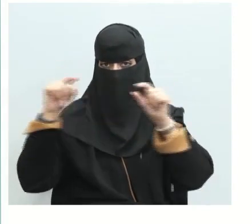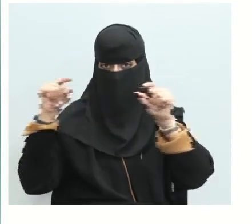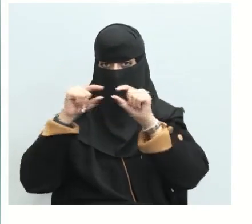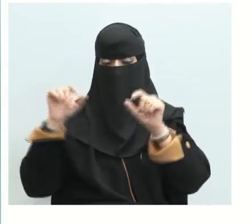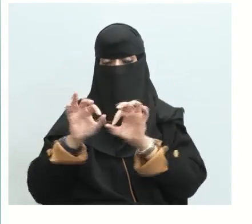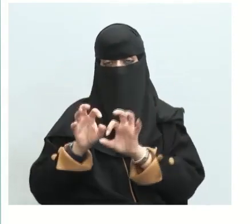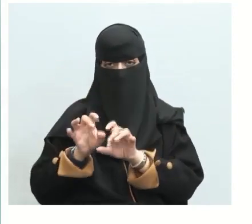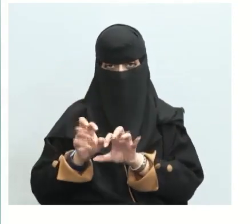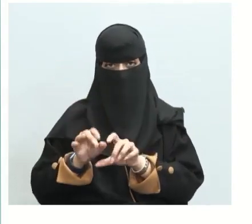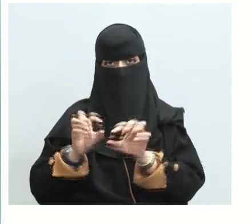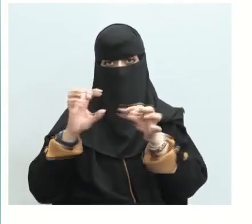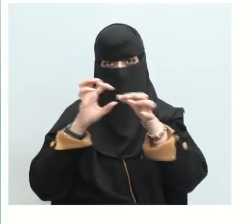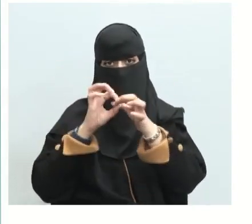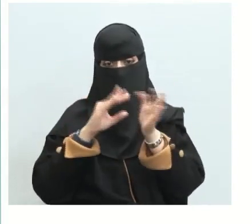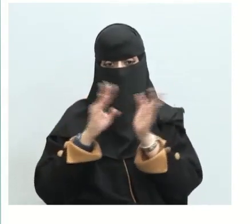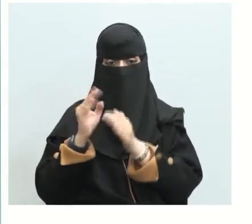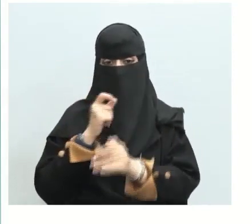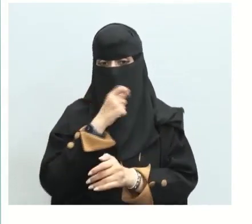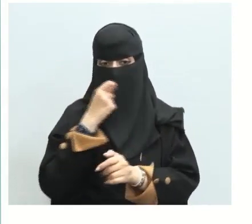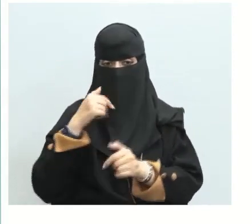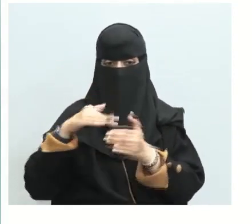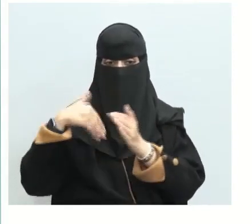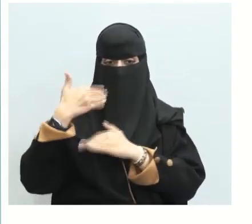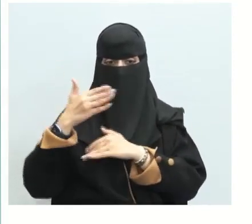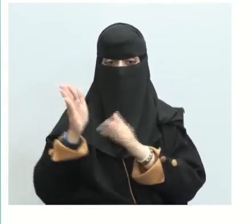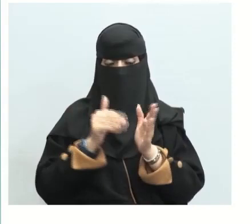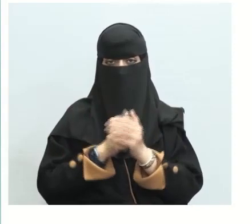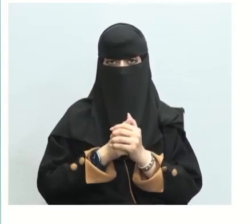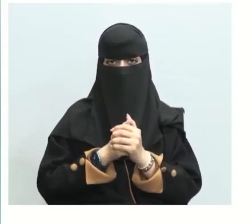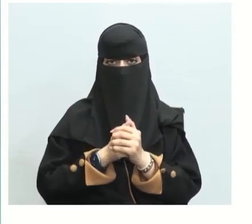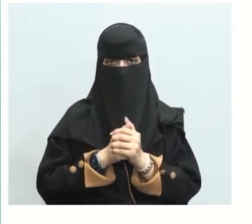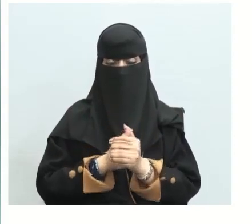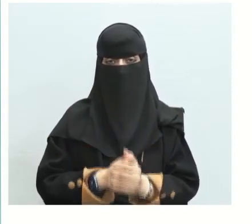بورت، بعد ذلك الكونتنت